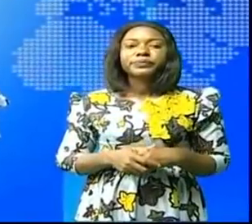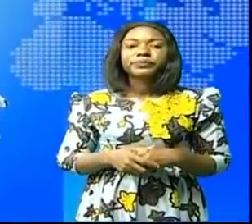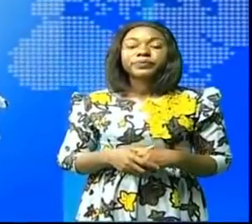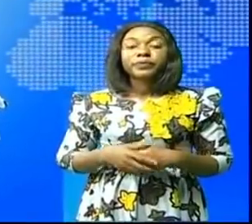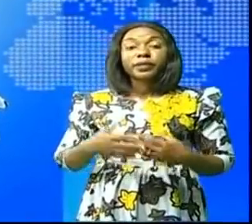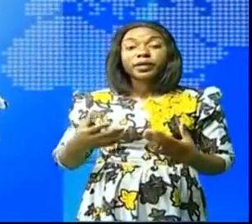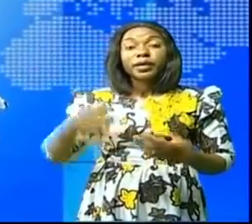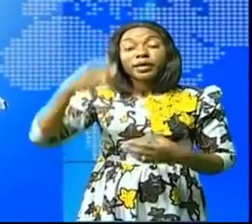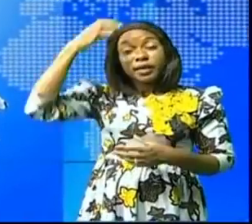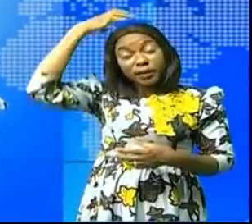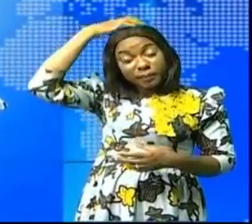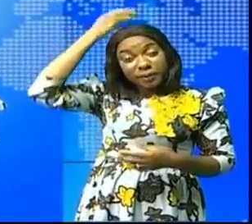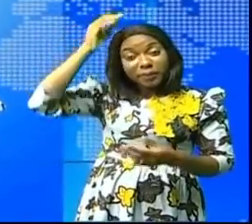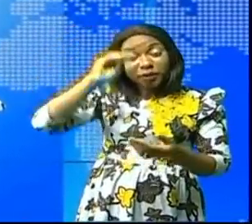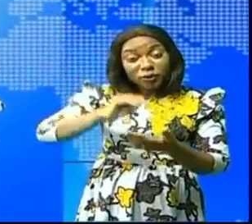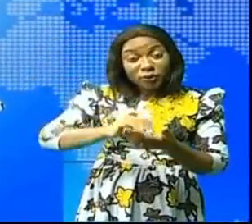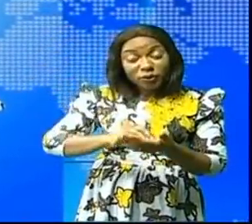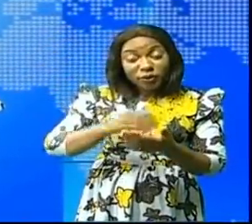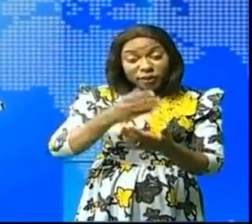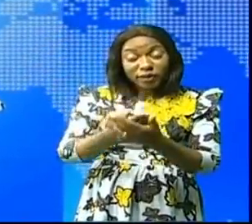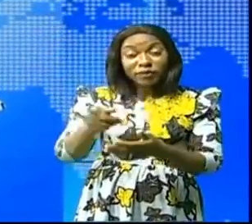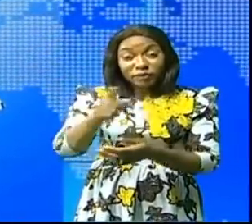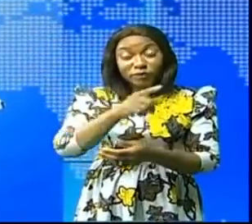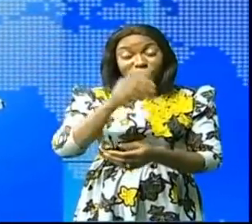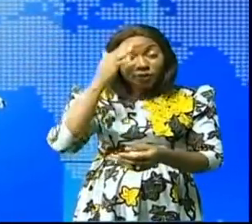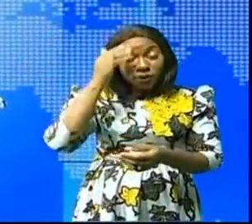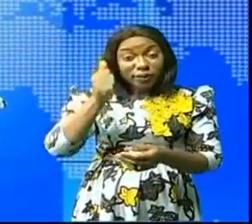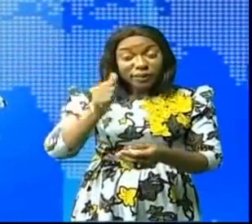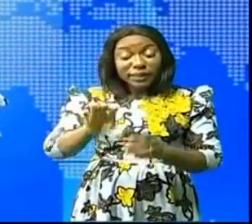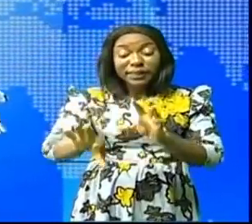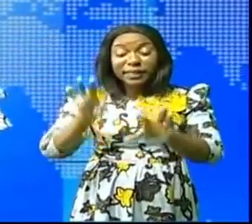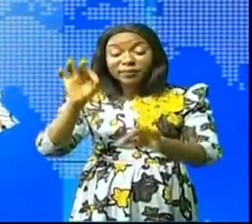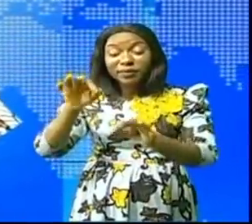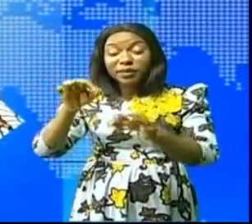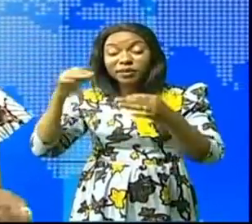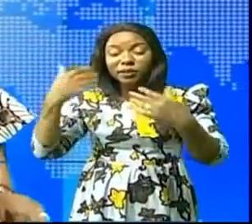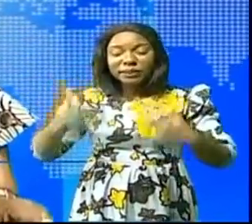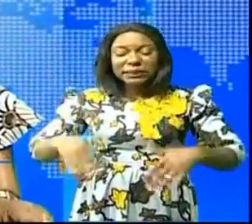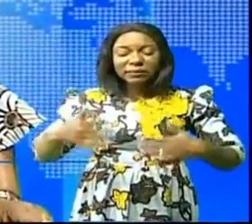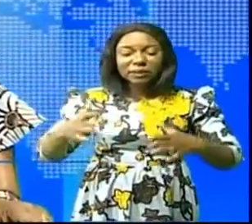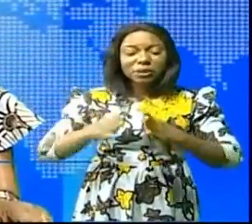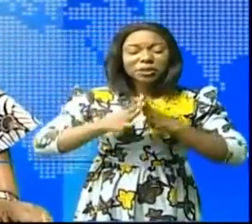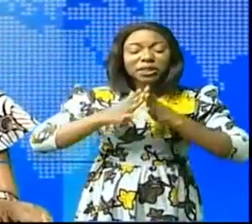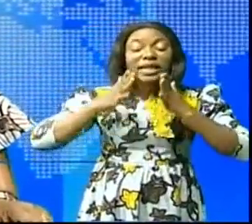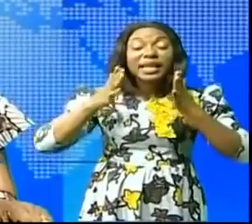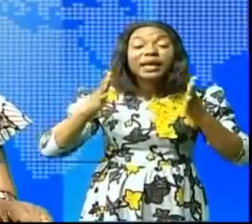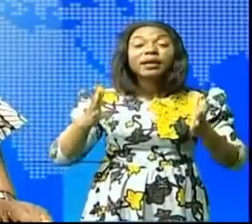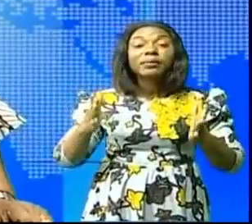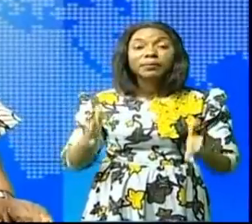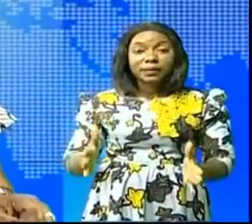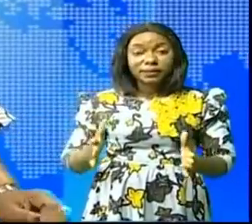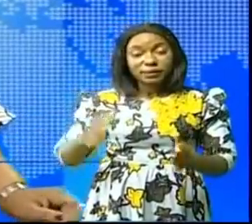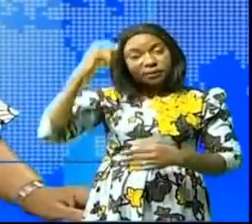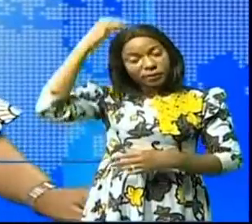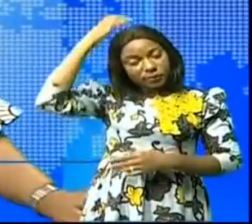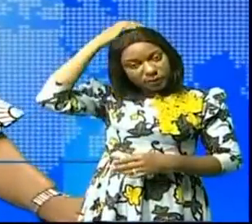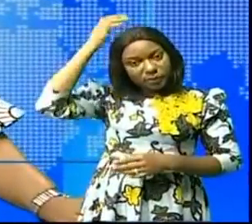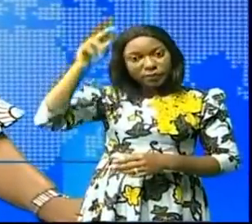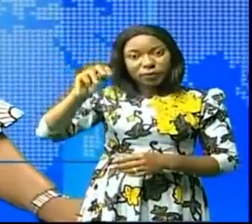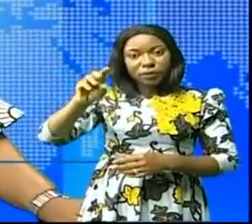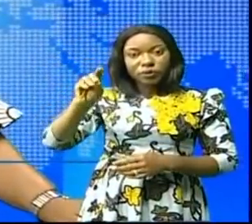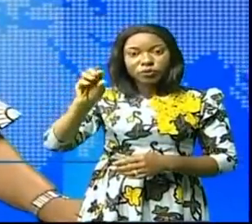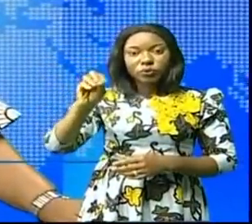Le pape François arrive à Kinshasa, vous le savez, parmi les sites choisis pour la célébration eucharistique du souverain pontife, Ndolo a été